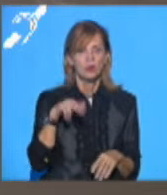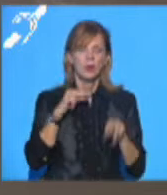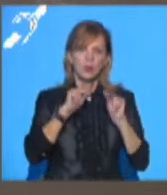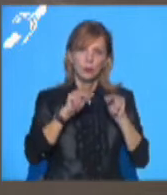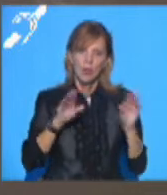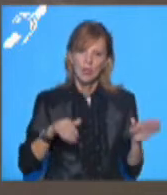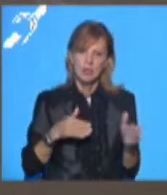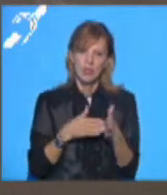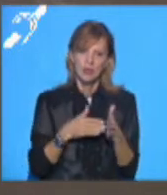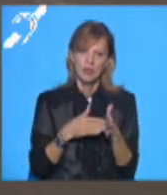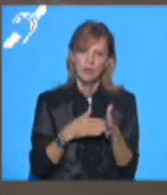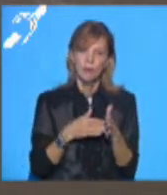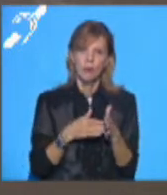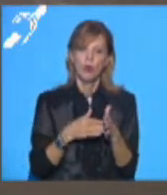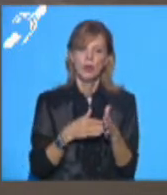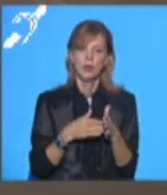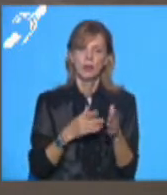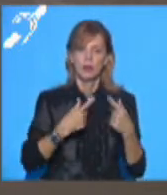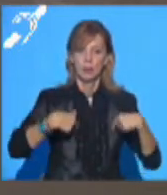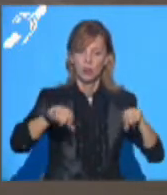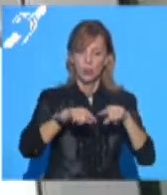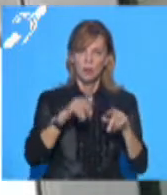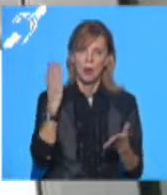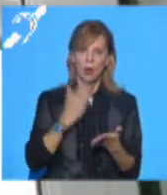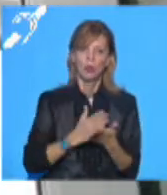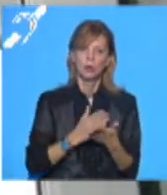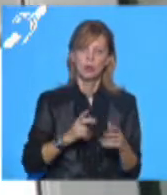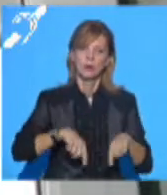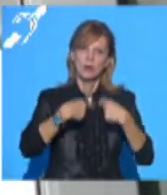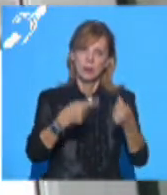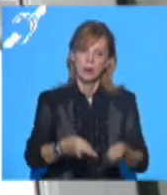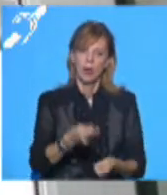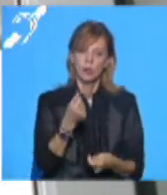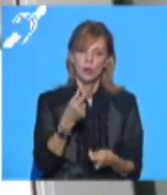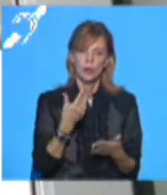are nevoie de noi, m-am hotărât să donez